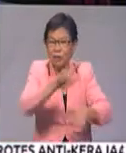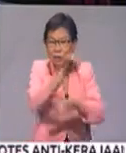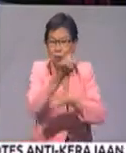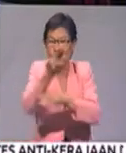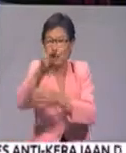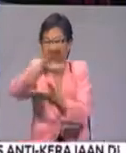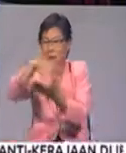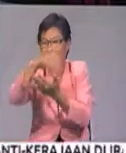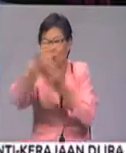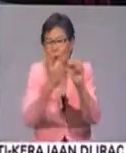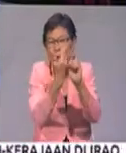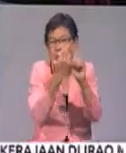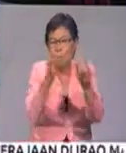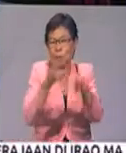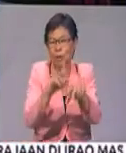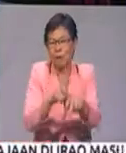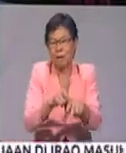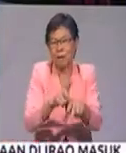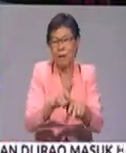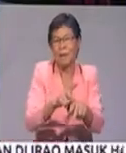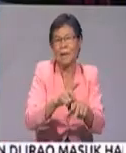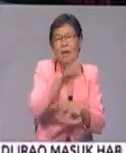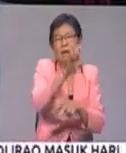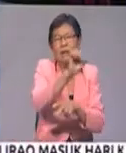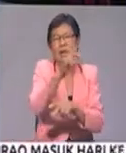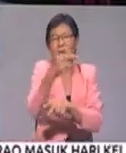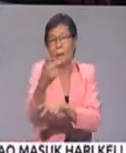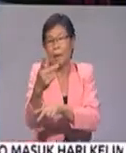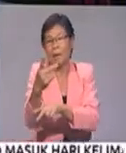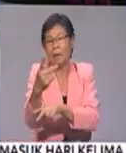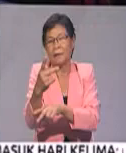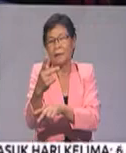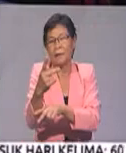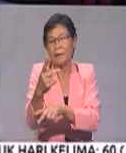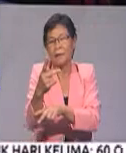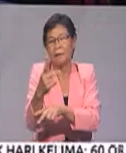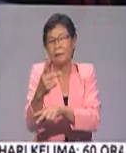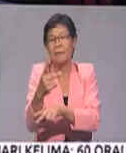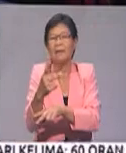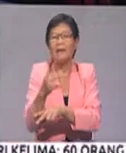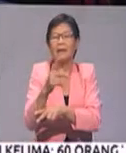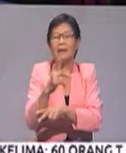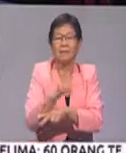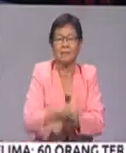Tengah 2019 di Neon Night Market di Seri Kembangan ini. Dan sekian